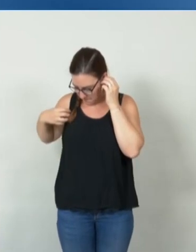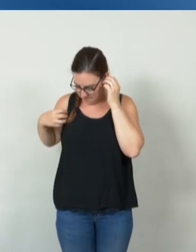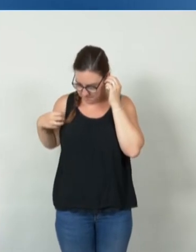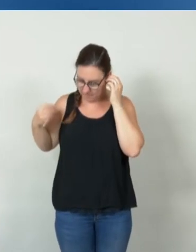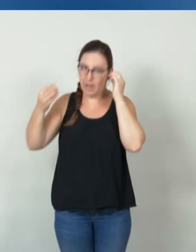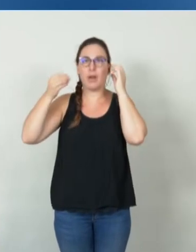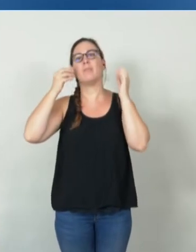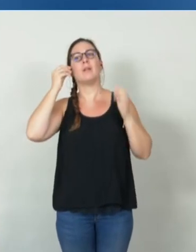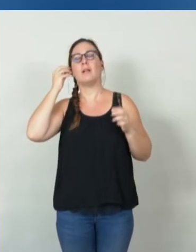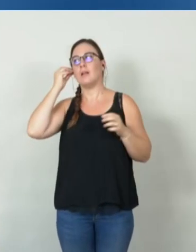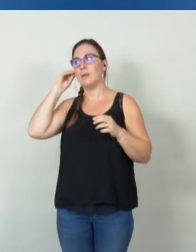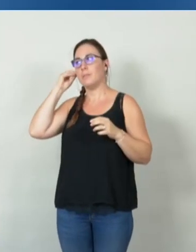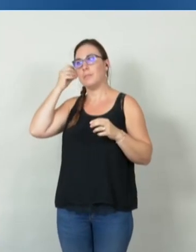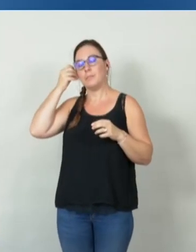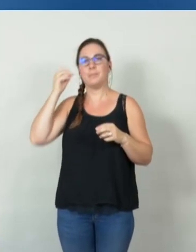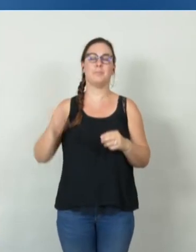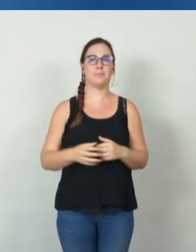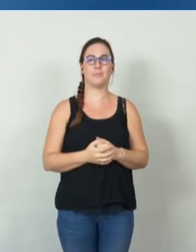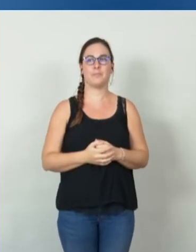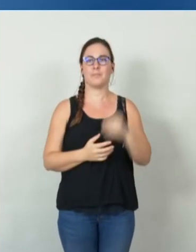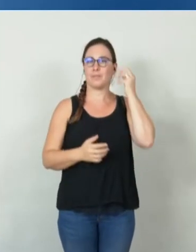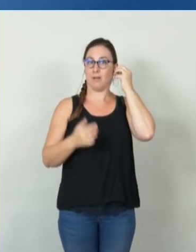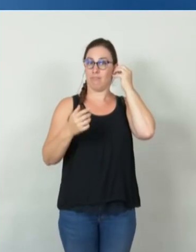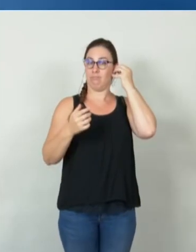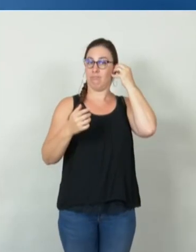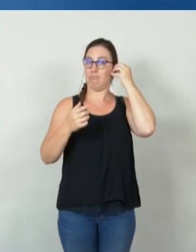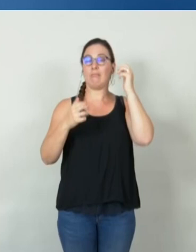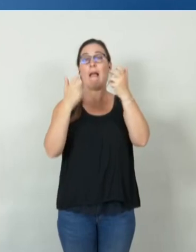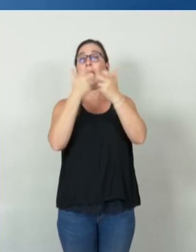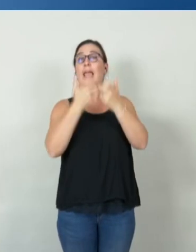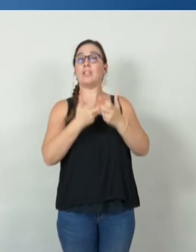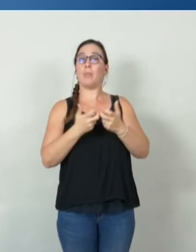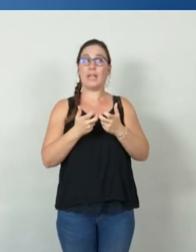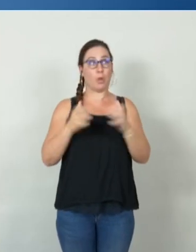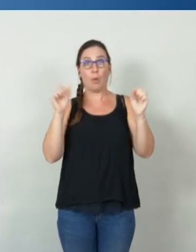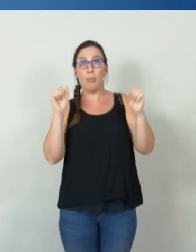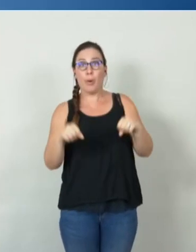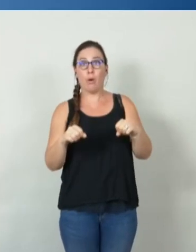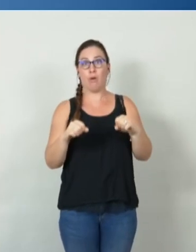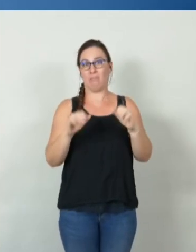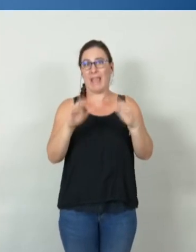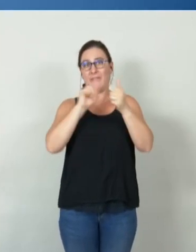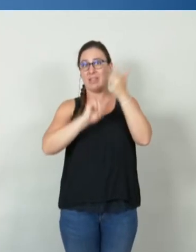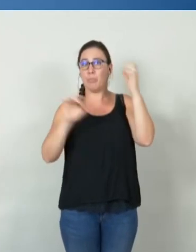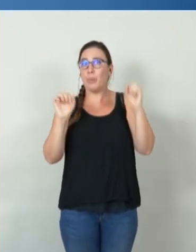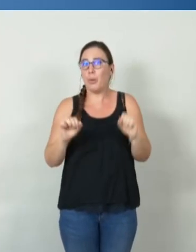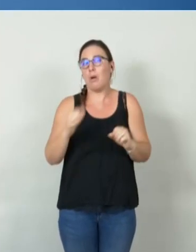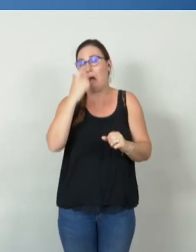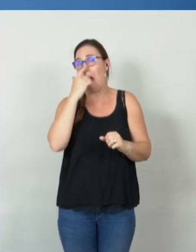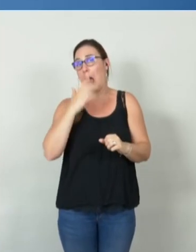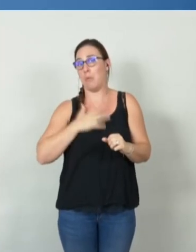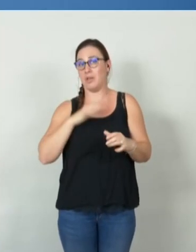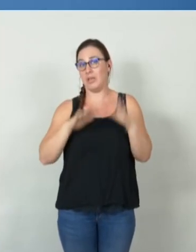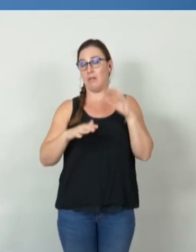alors je pense que ces quelques exemples de dépenses facilement évitables représentent à mon avis plus